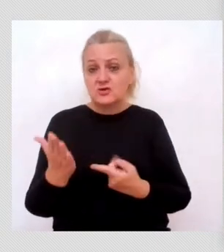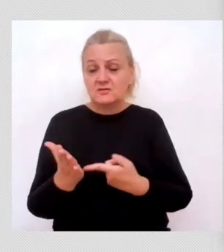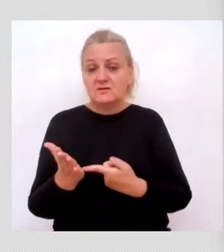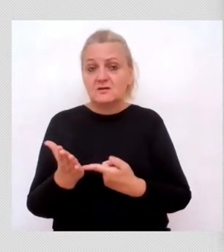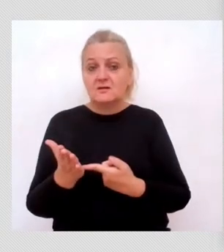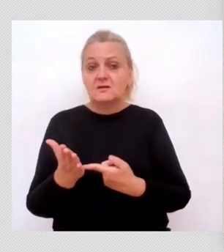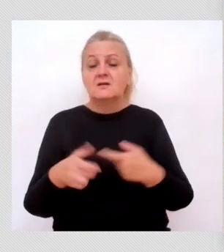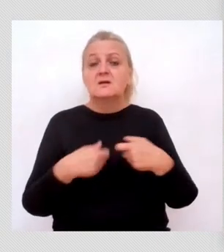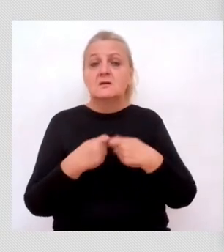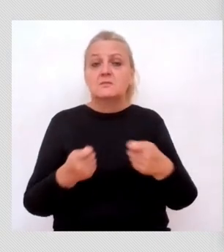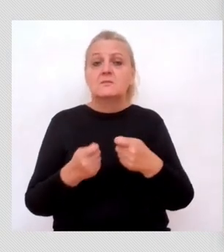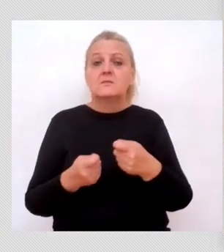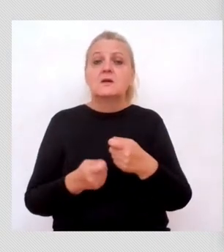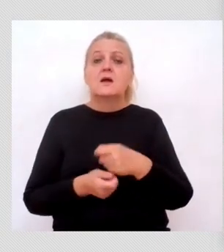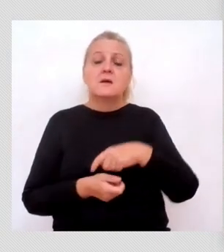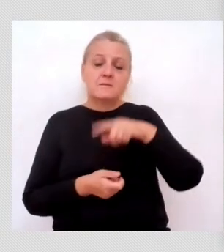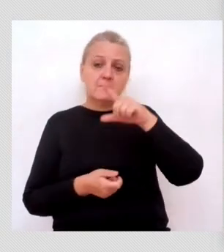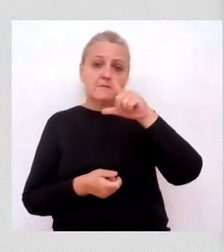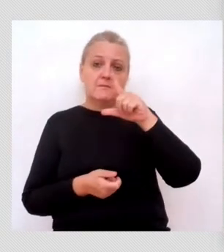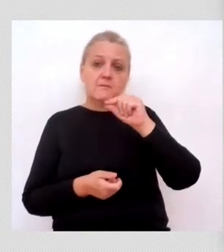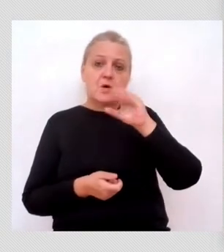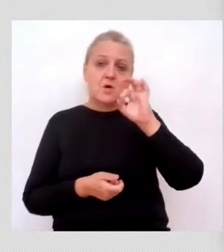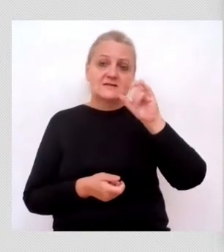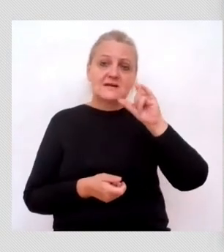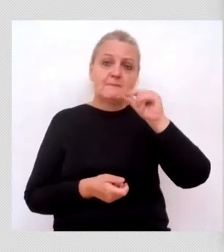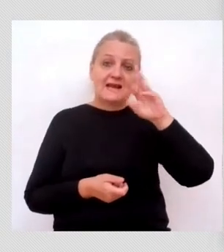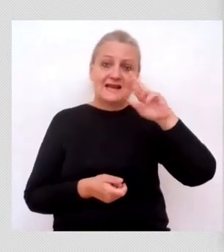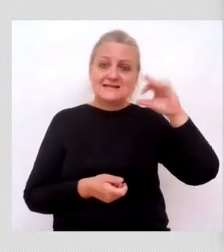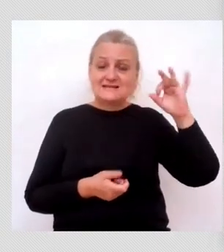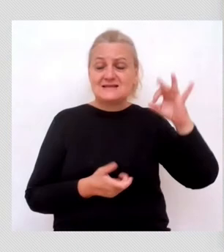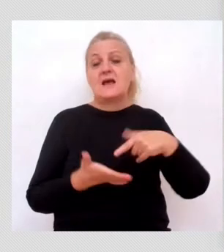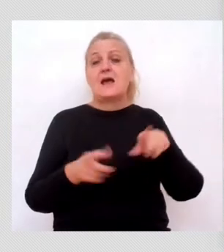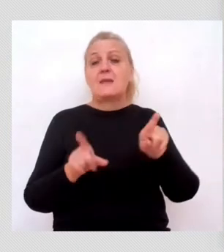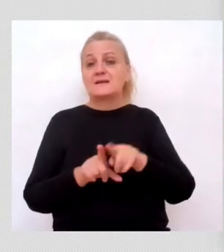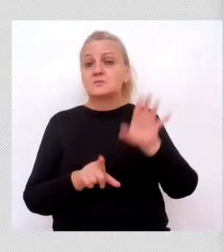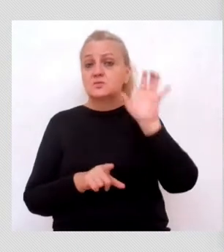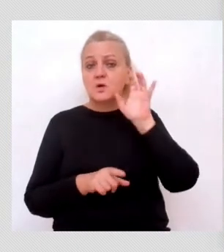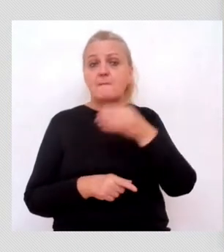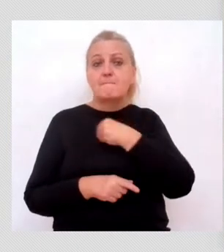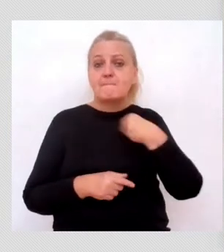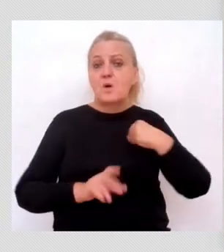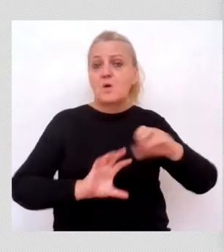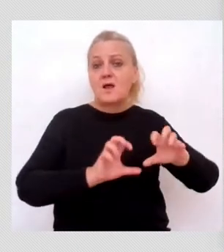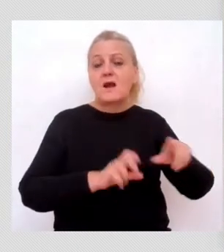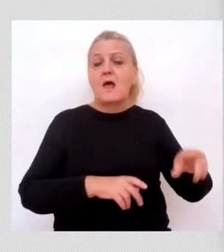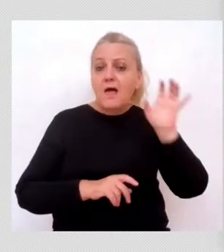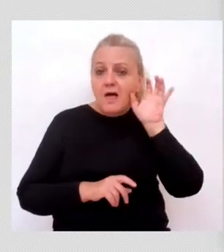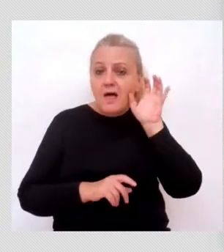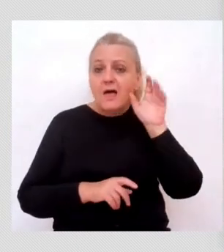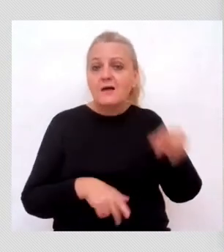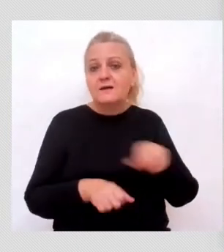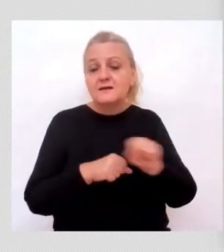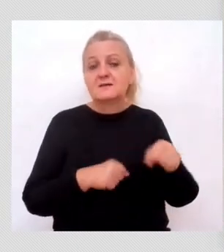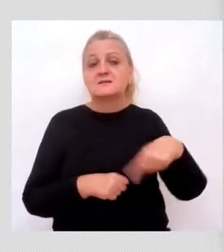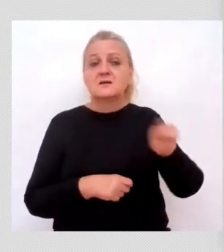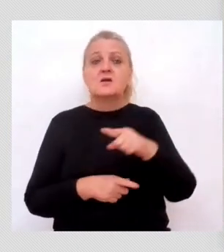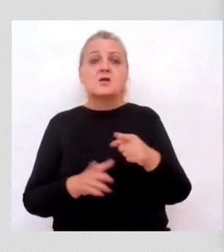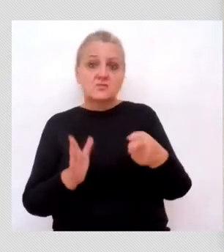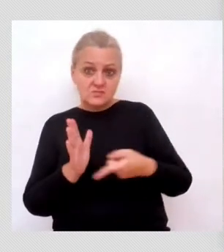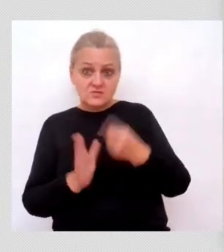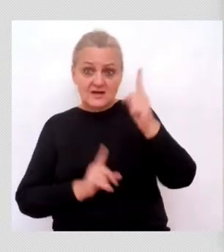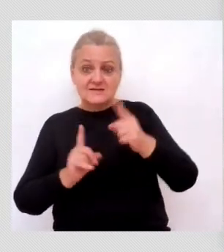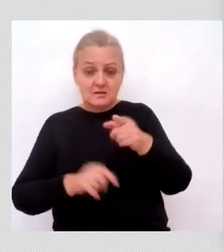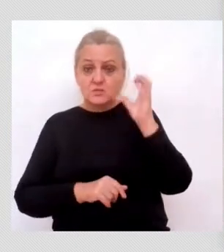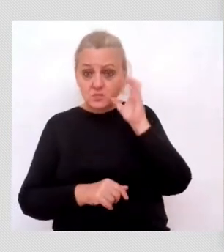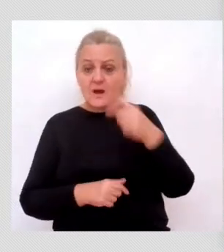sprzedanych przez Polska Pressę oraz słuchaczy Polskiego Radia, którzy, nie wiem, czy państwo czasem słuchają, ja